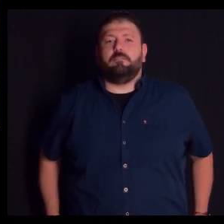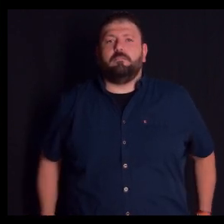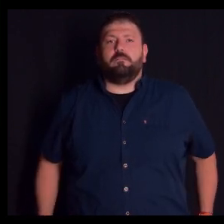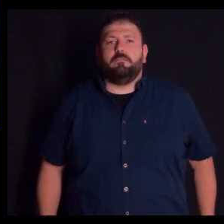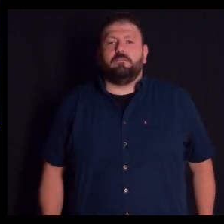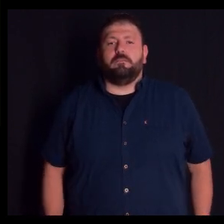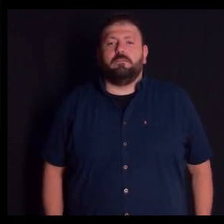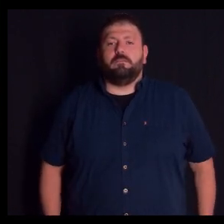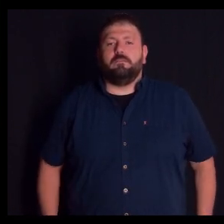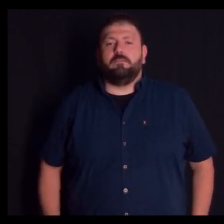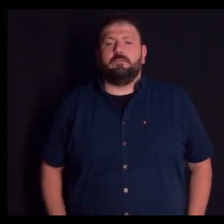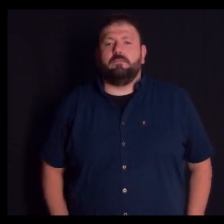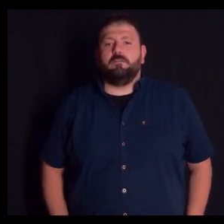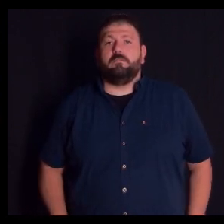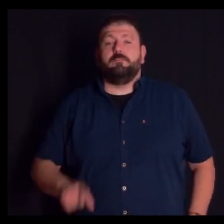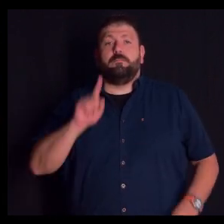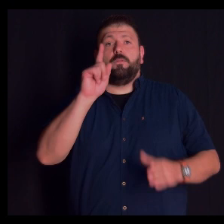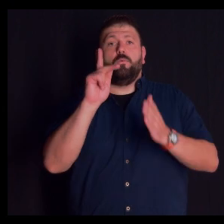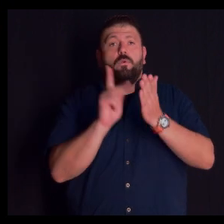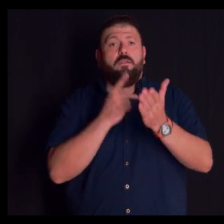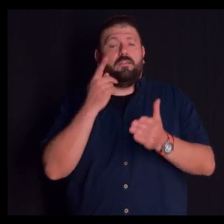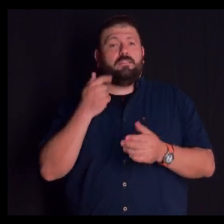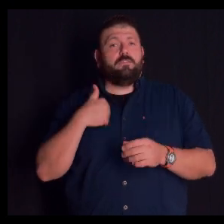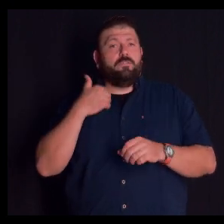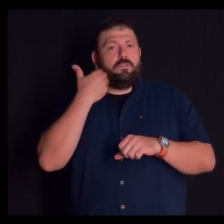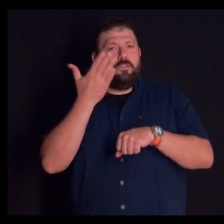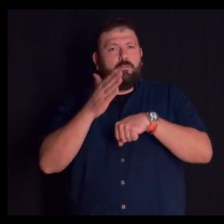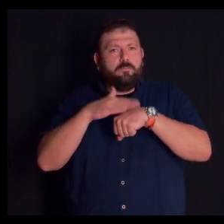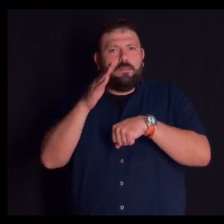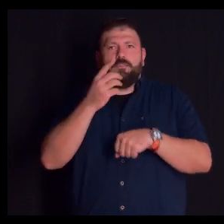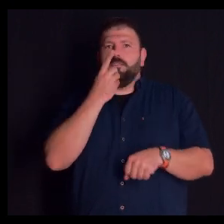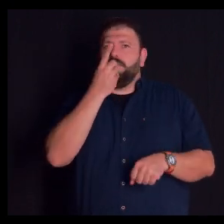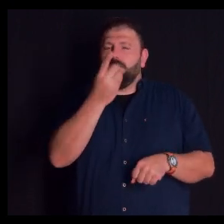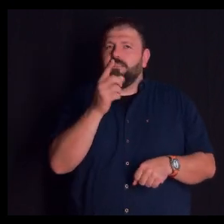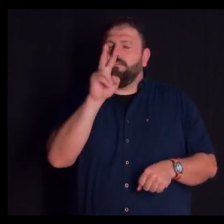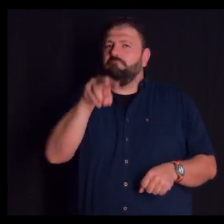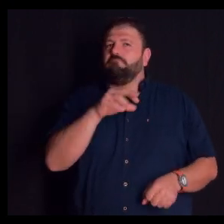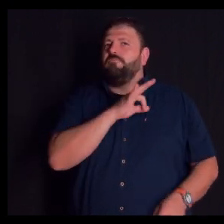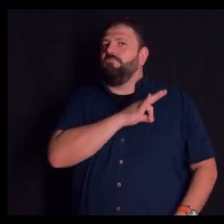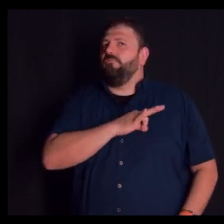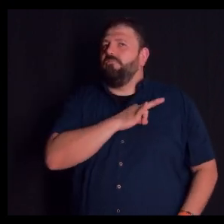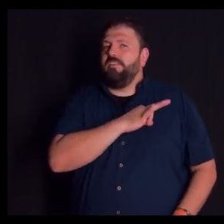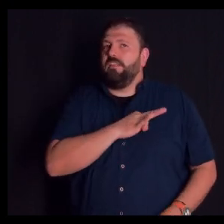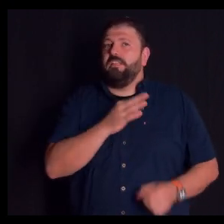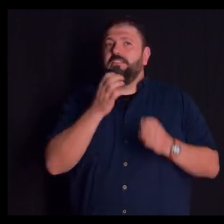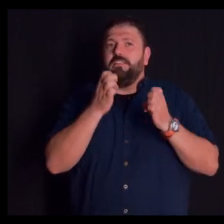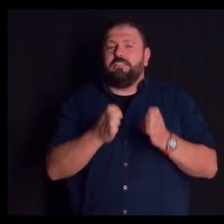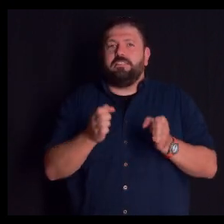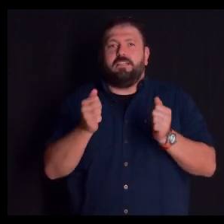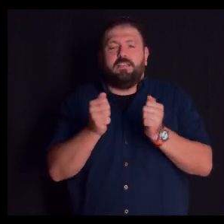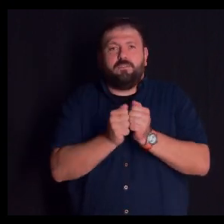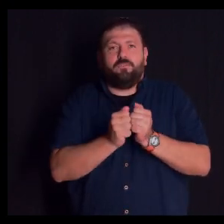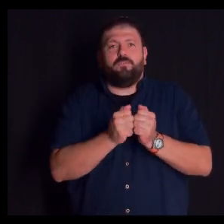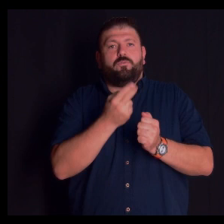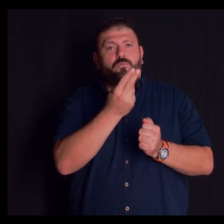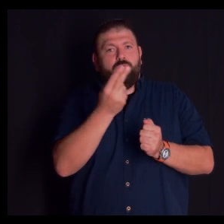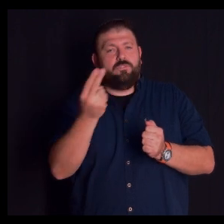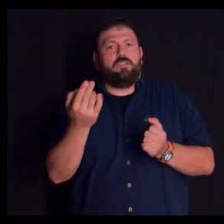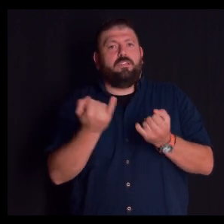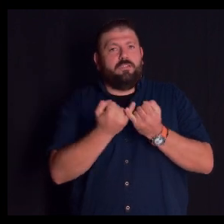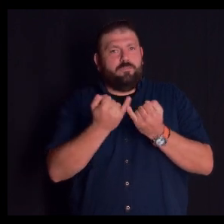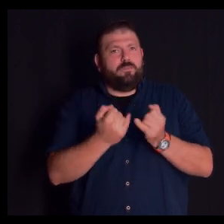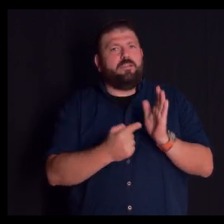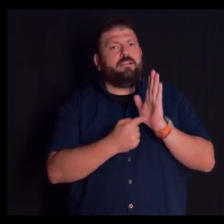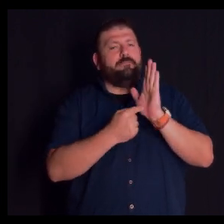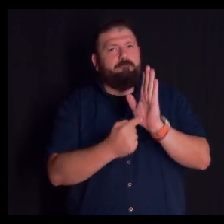очень хорошую компанию. Once again, I want to tell you that I'm very happy of being here.